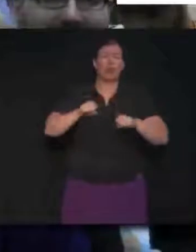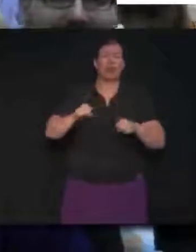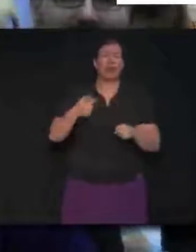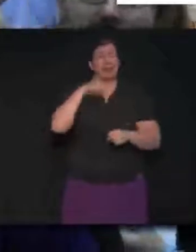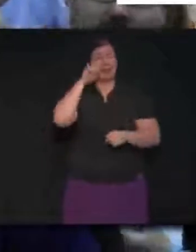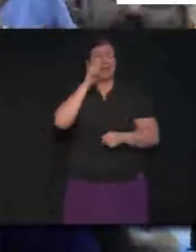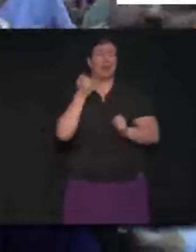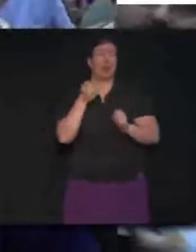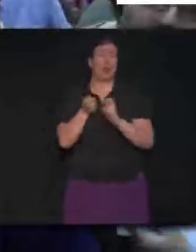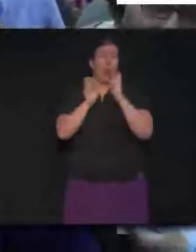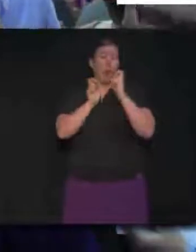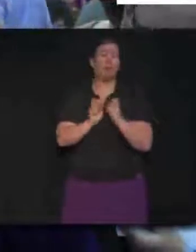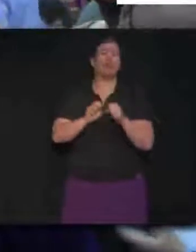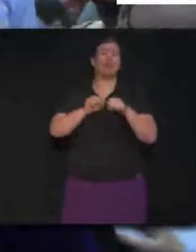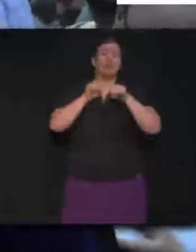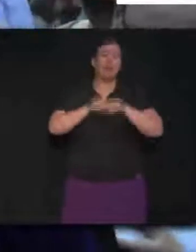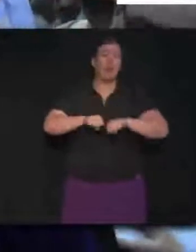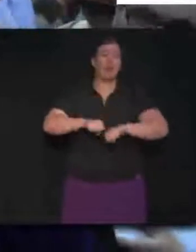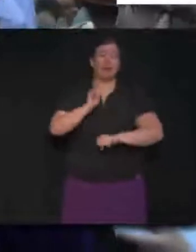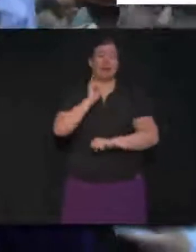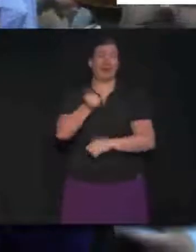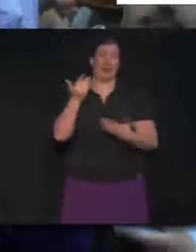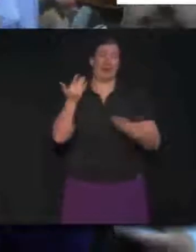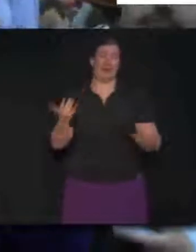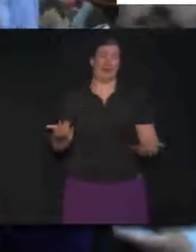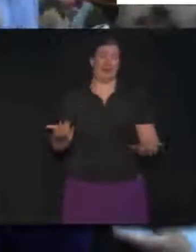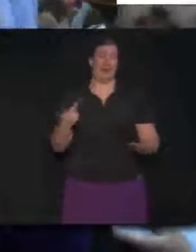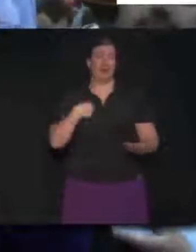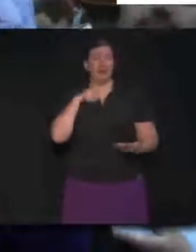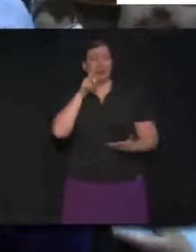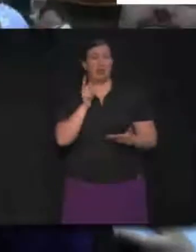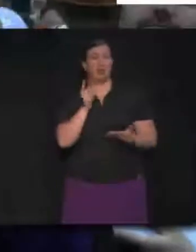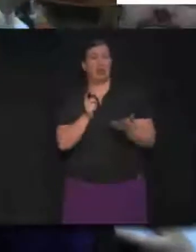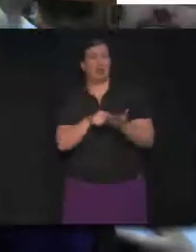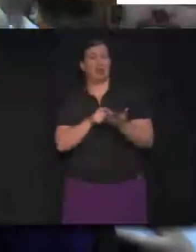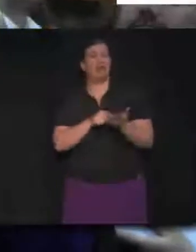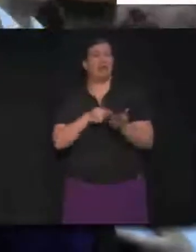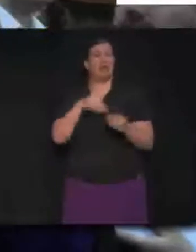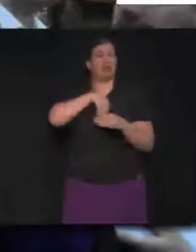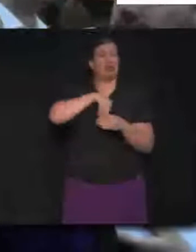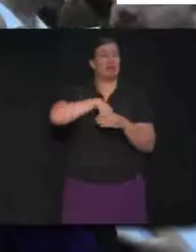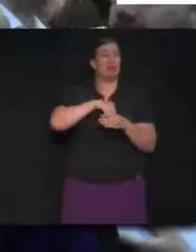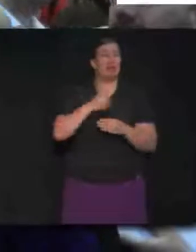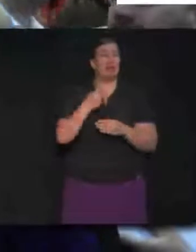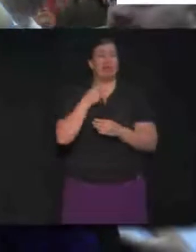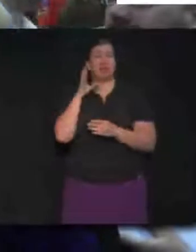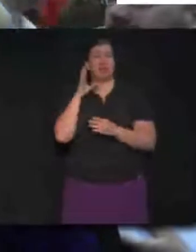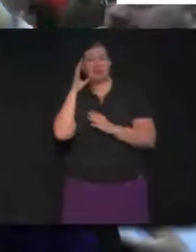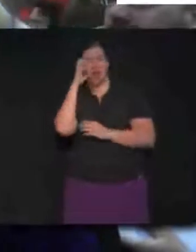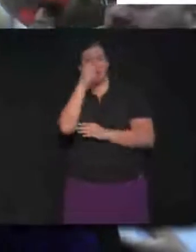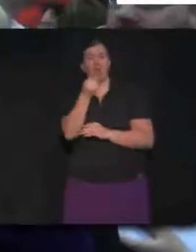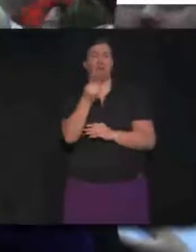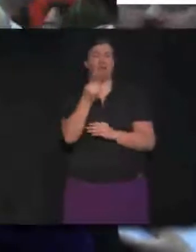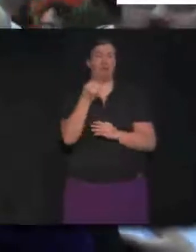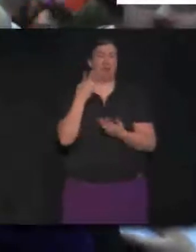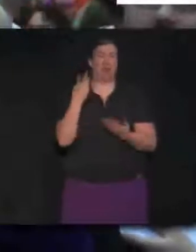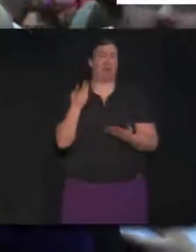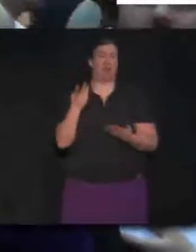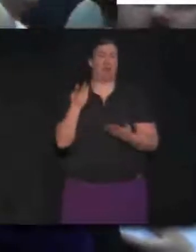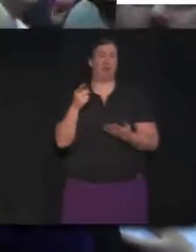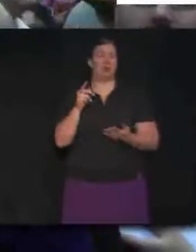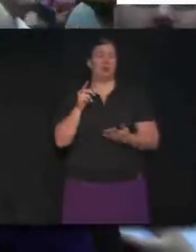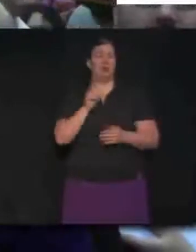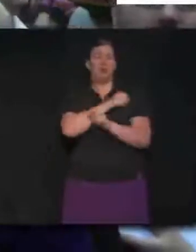finden bei denen es ausreichend gewährleistet ist dass wir eine Nachvollziehbarkeit für alle